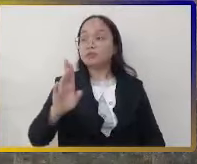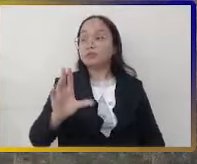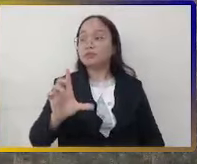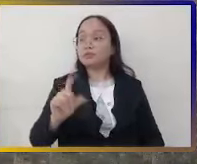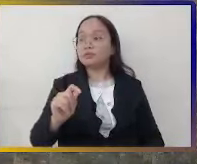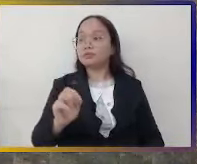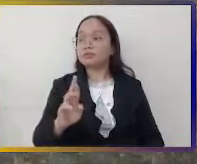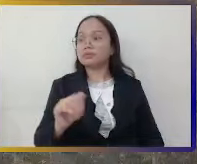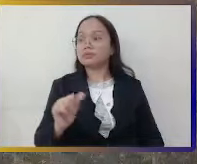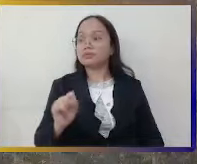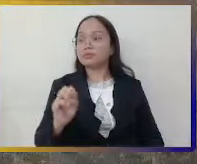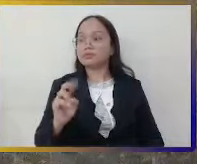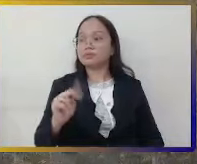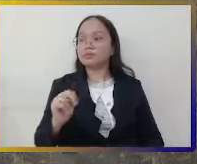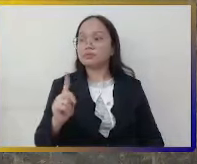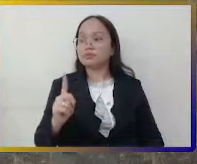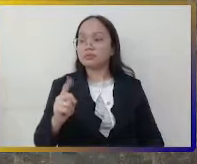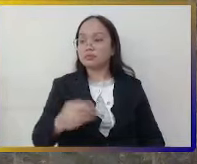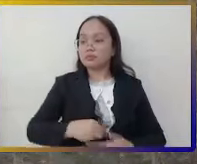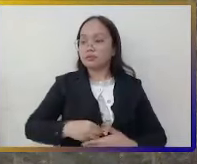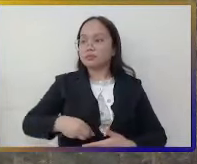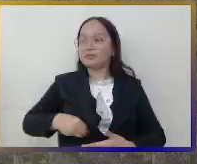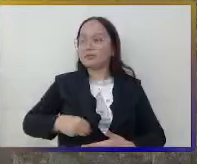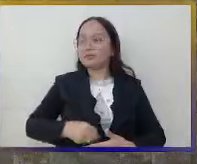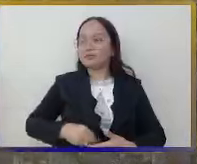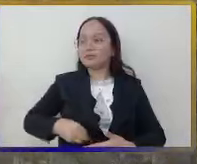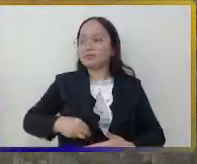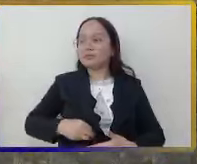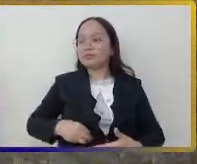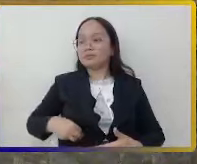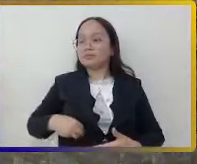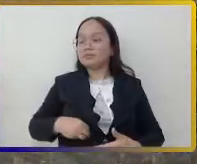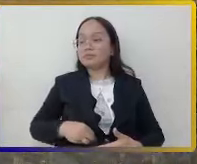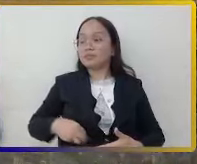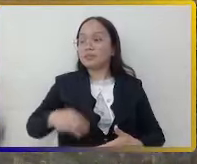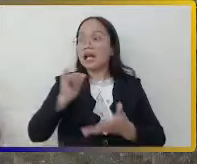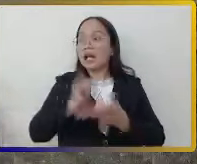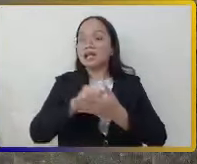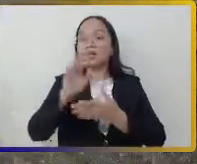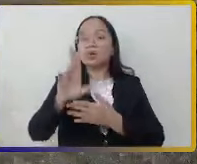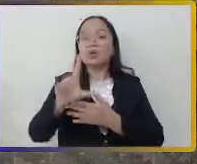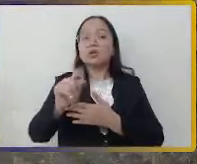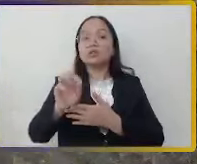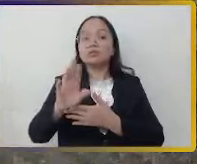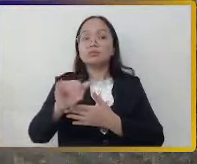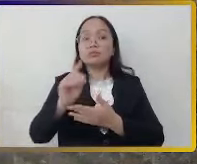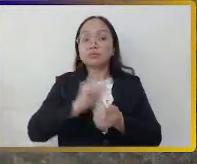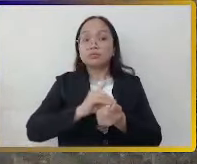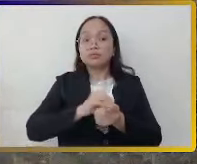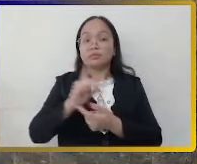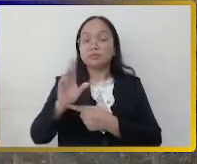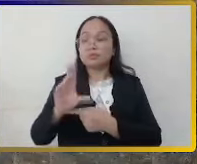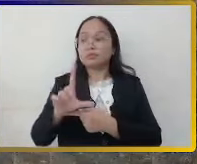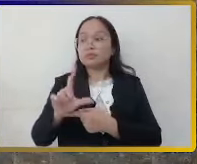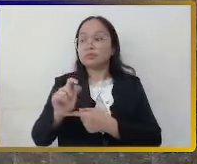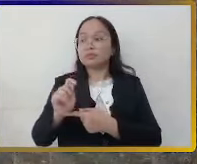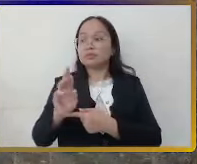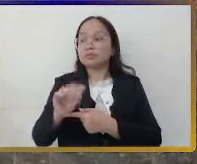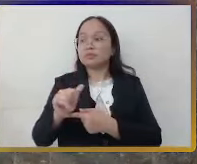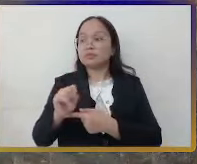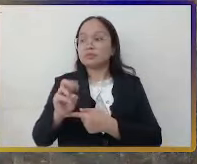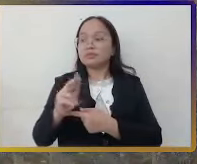Hindi, parang nakaranas ka nun, really. Hindi po yan na-detect ng ultrasound. Hindi